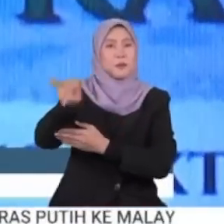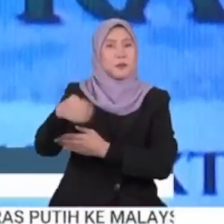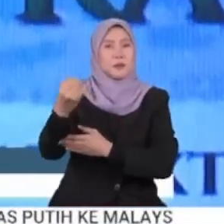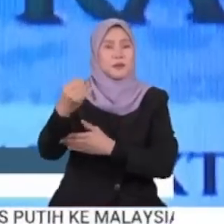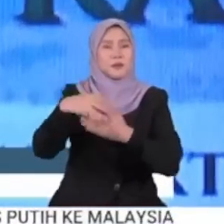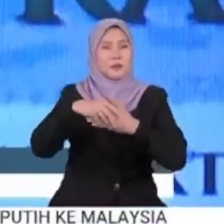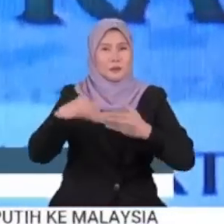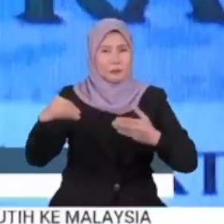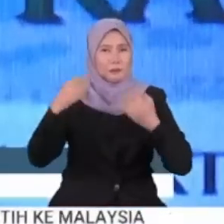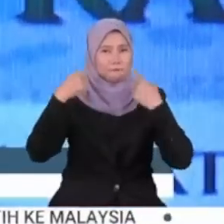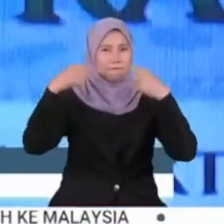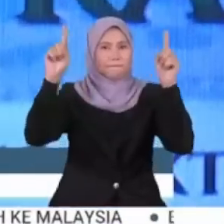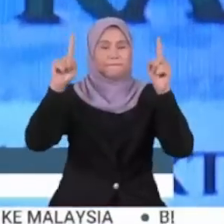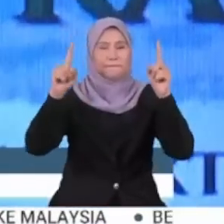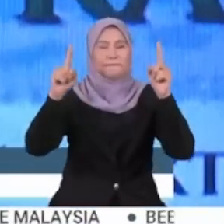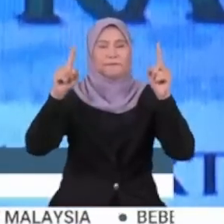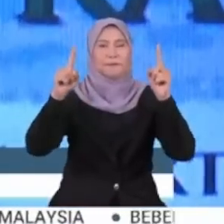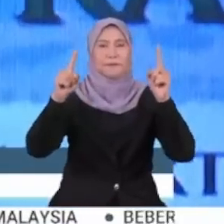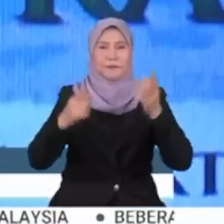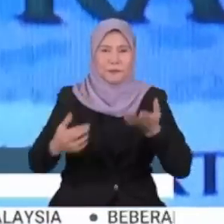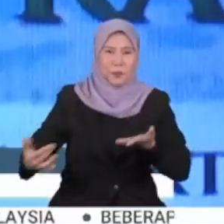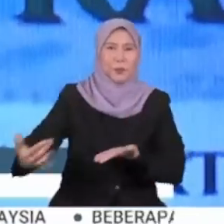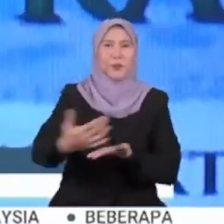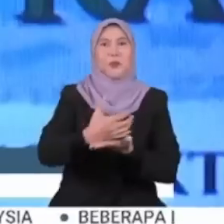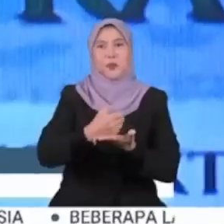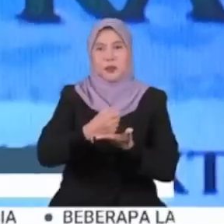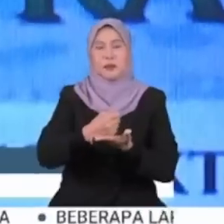dan akan memenuhi